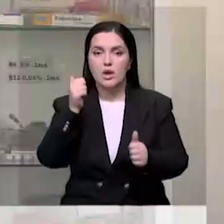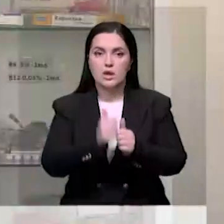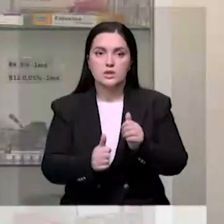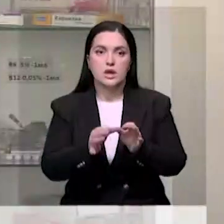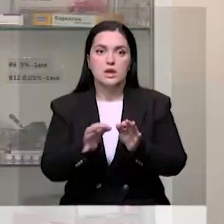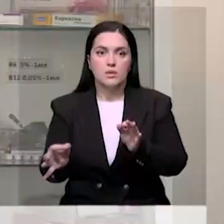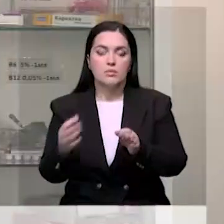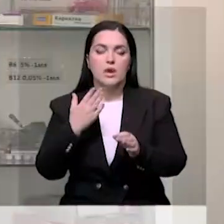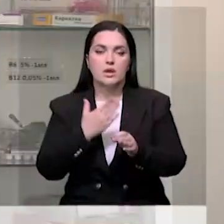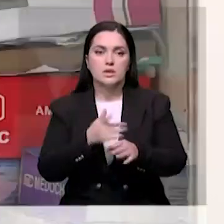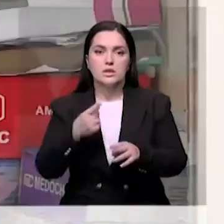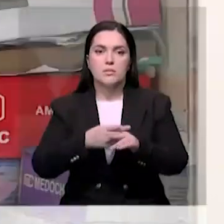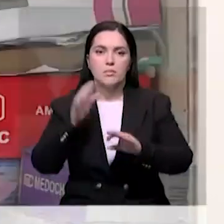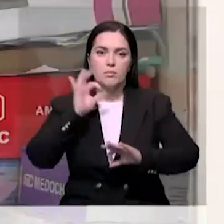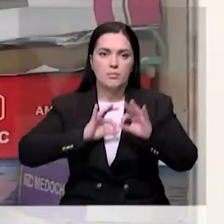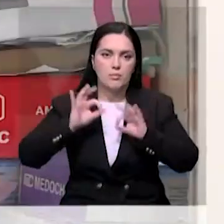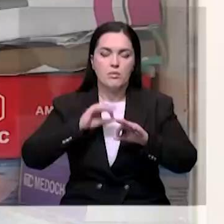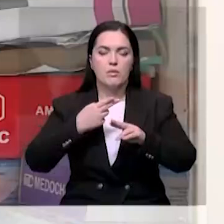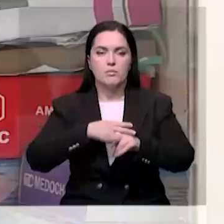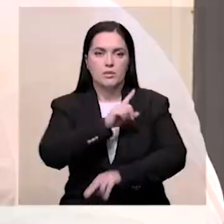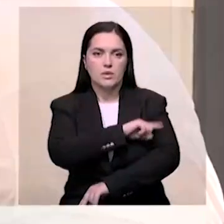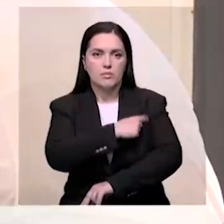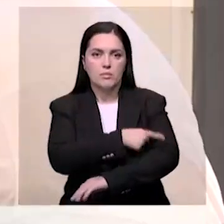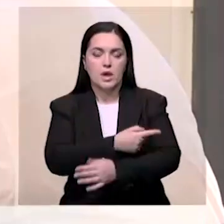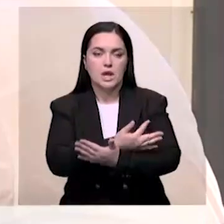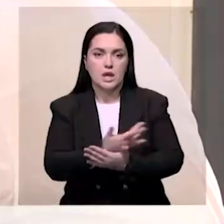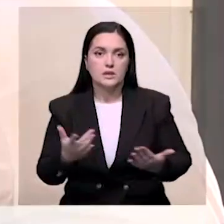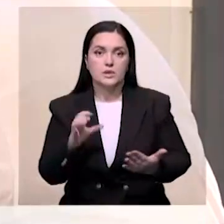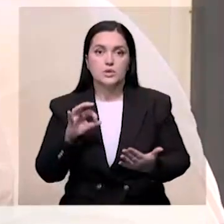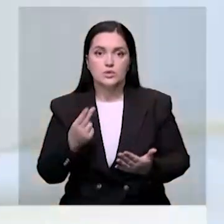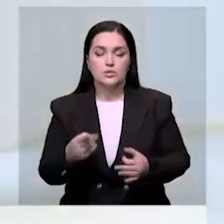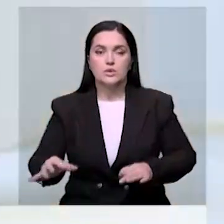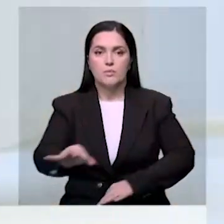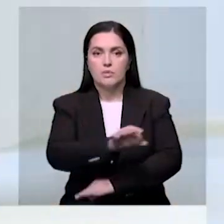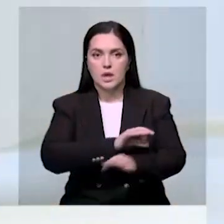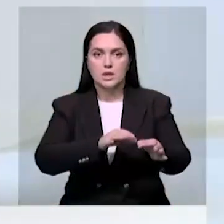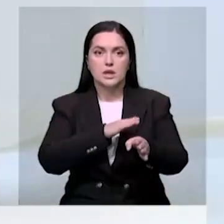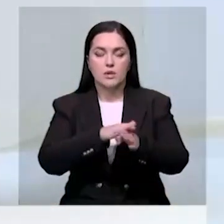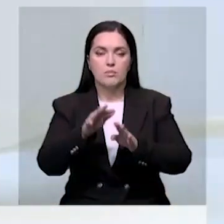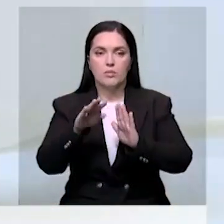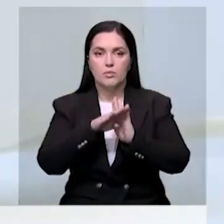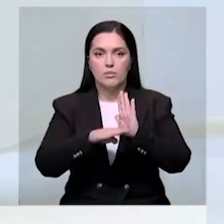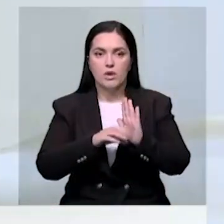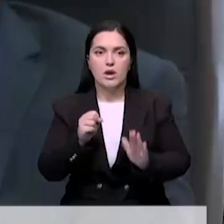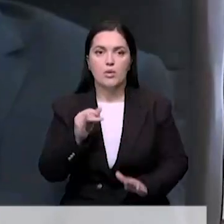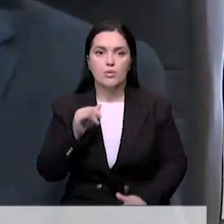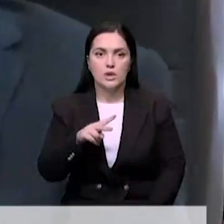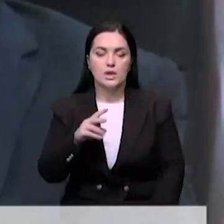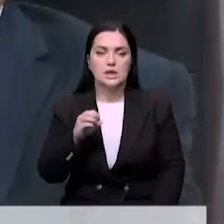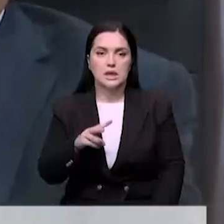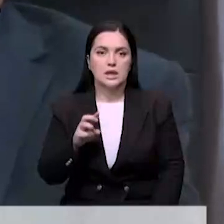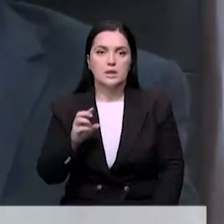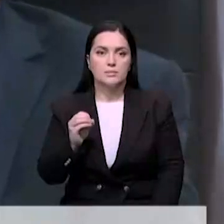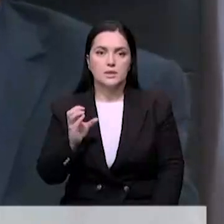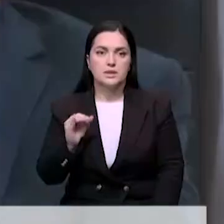работают передвижные аптечные пункты и мобильные медицинские комплексы. Многие социальные проекты реализовали по программе «Аул Ельбесега». В рамках